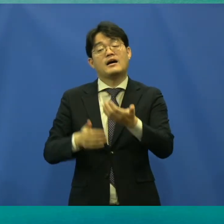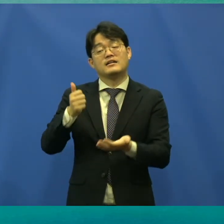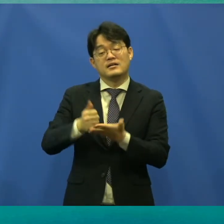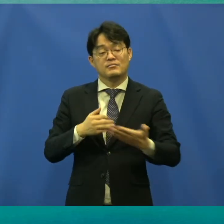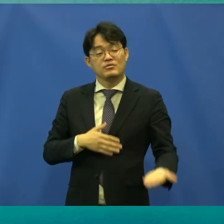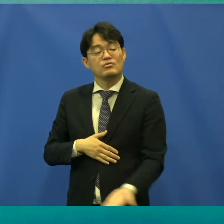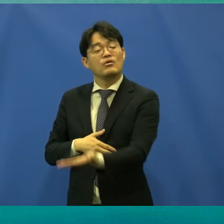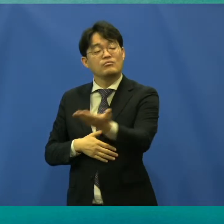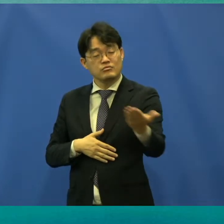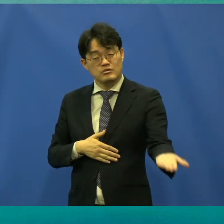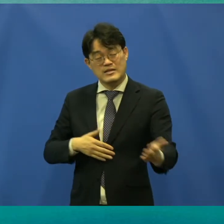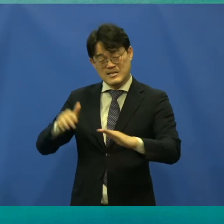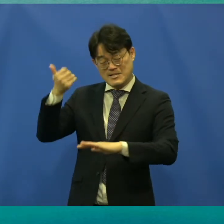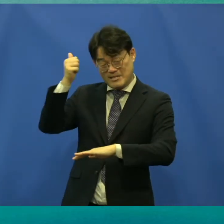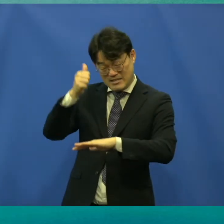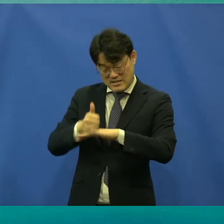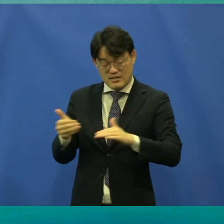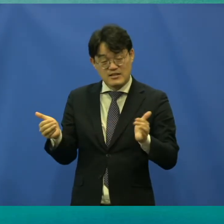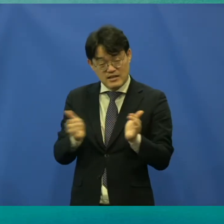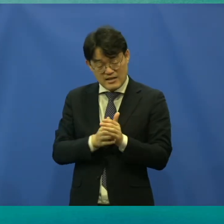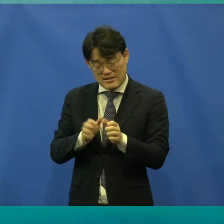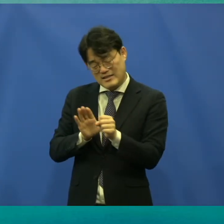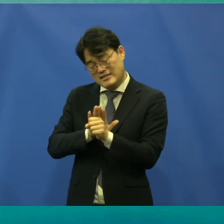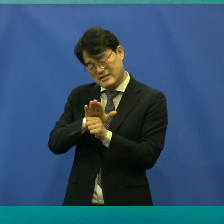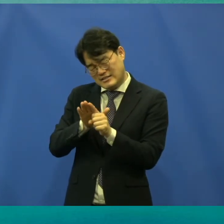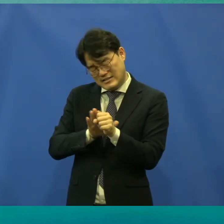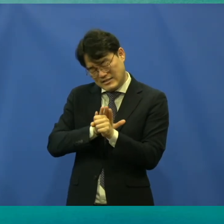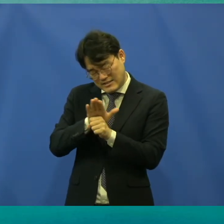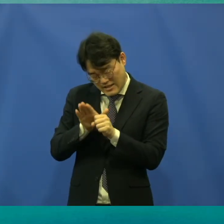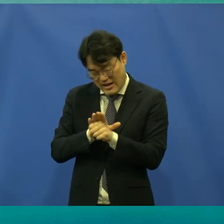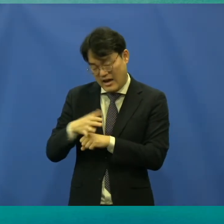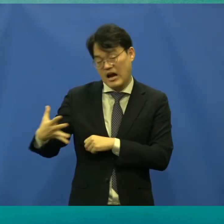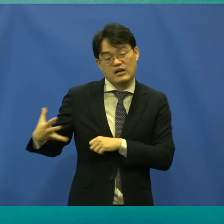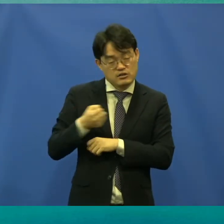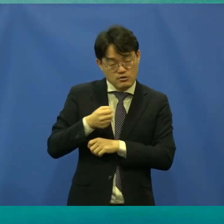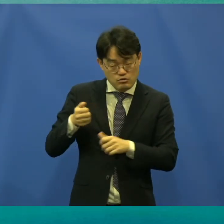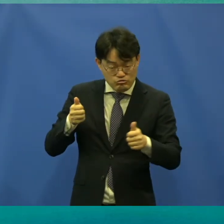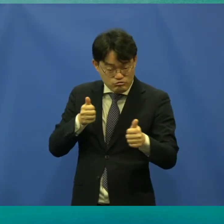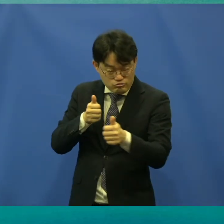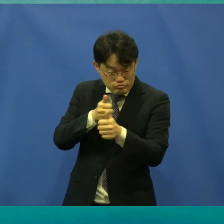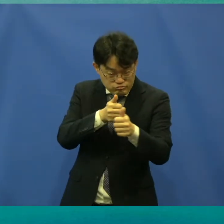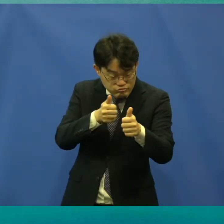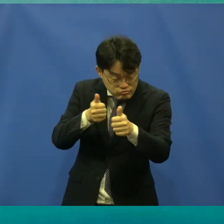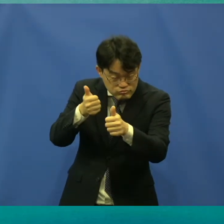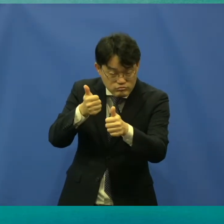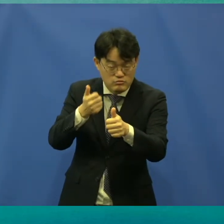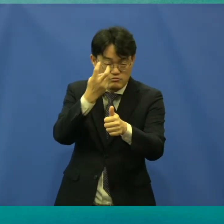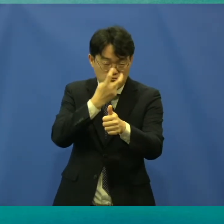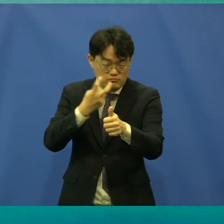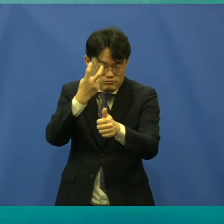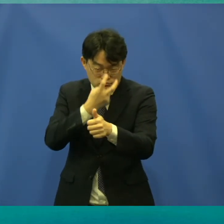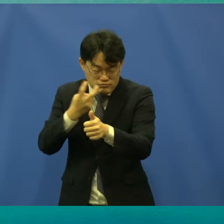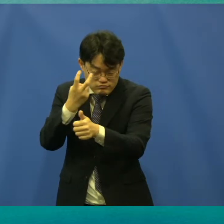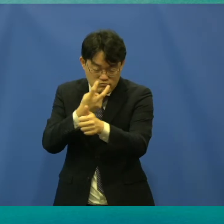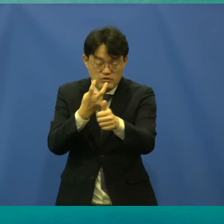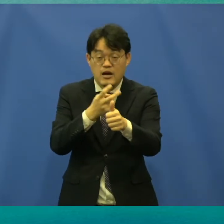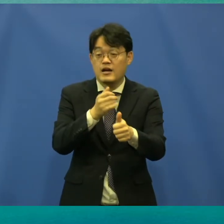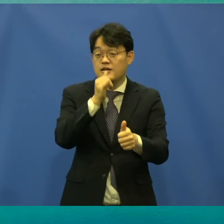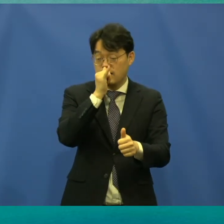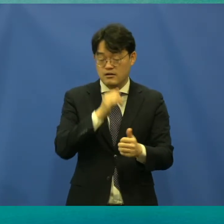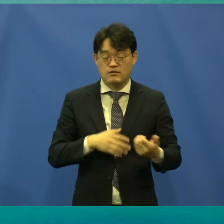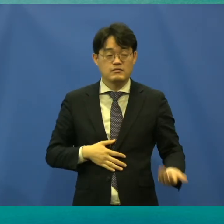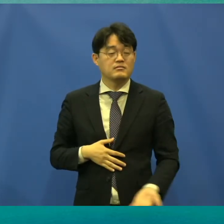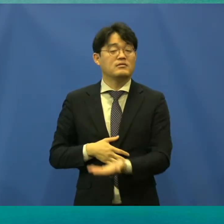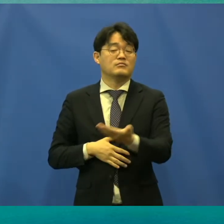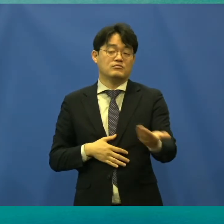놀라 무서울리만큼 우리를 사랑하시는 그 하나님의 손길, 그 사랑의 집념을 보게 되는